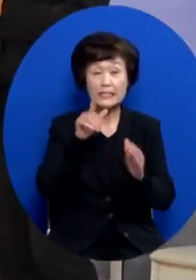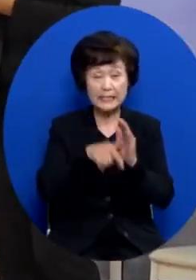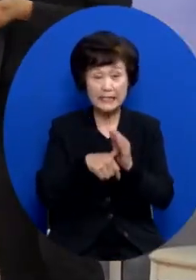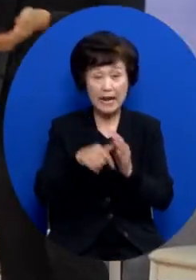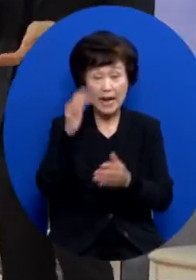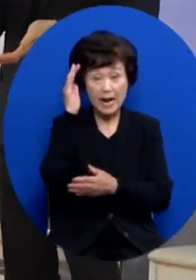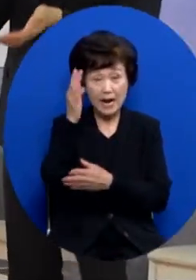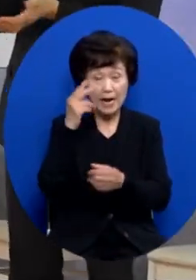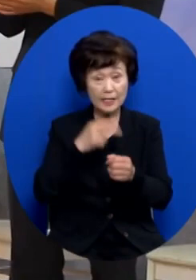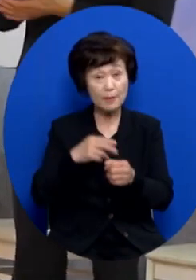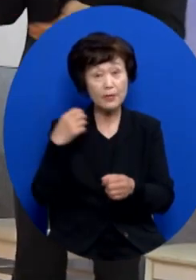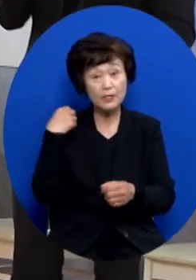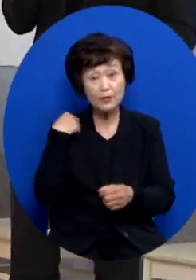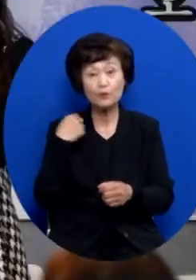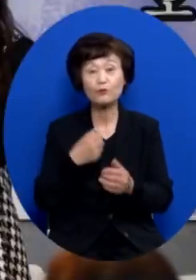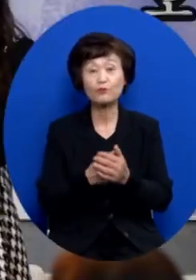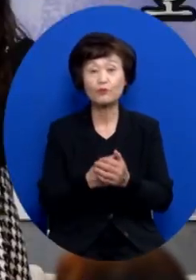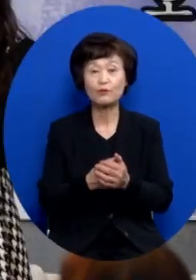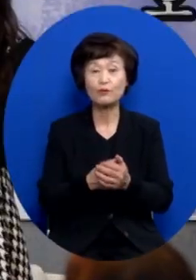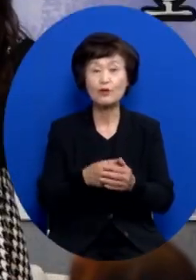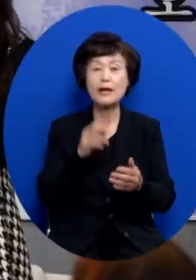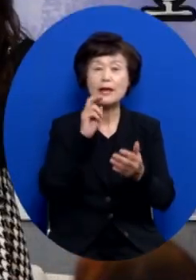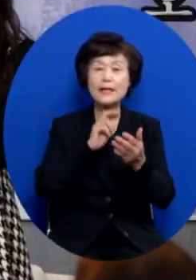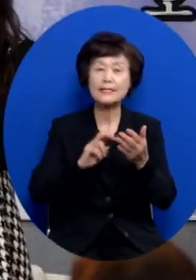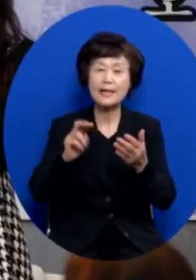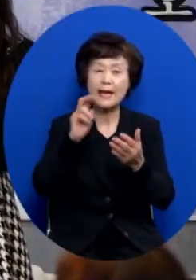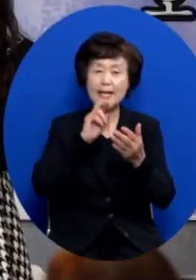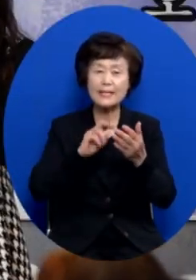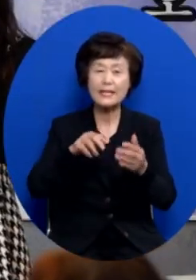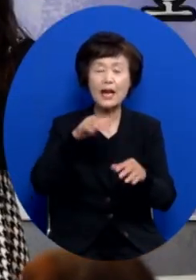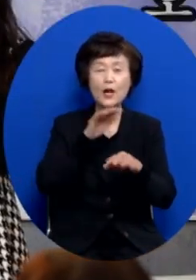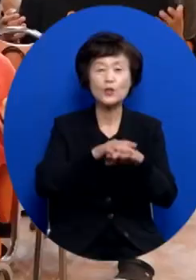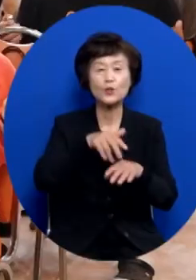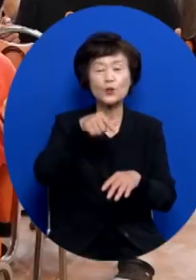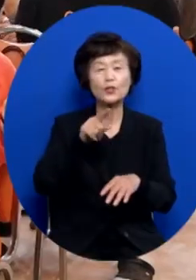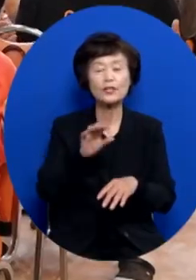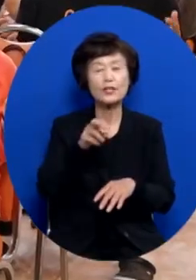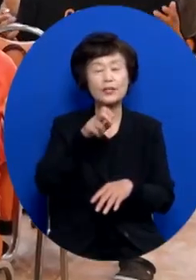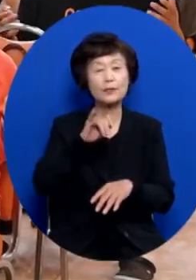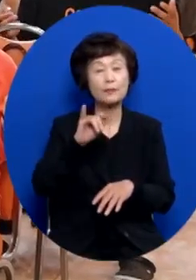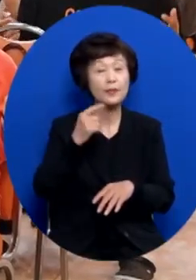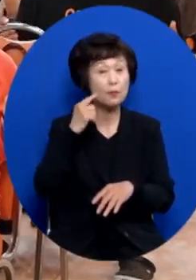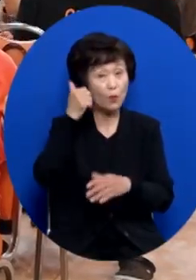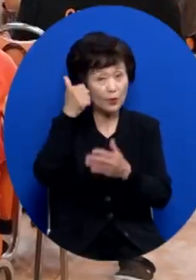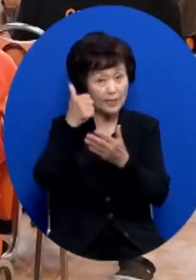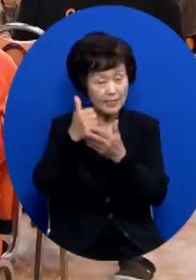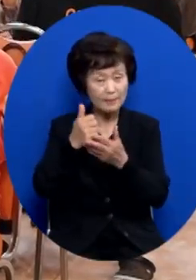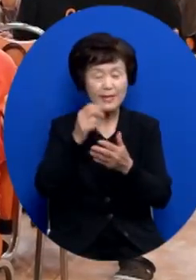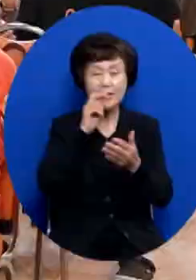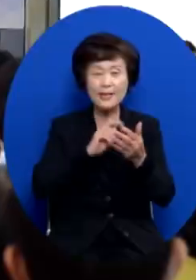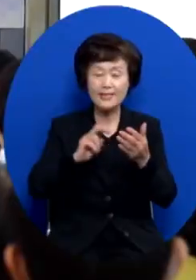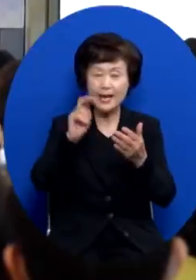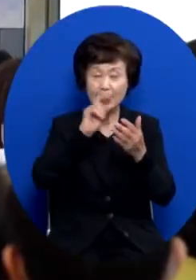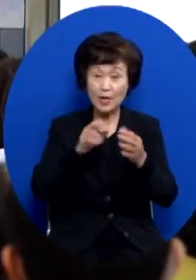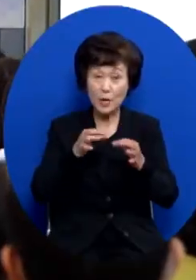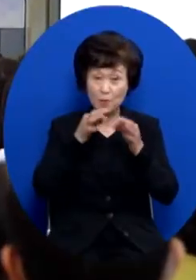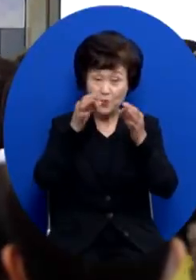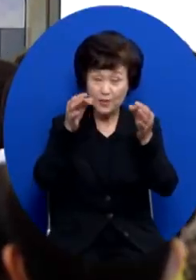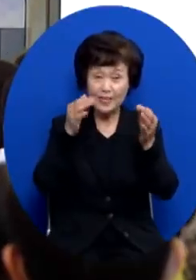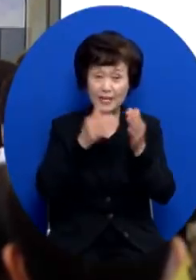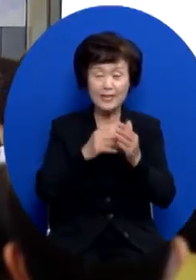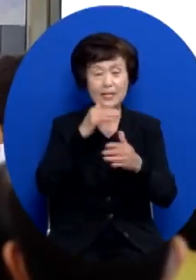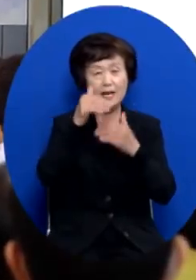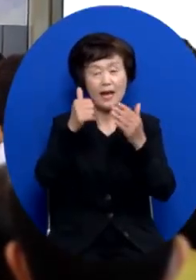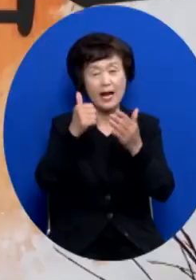한국교회 성도들의 큰 사랑을 받은 찬양, 은혜의 작곡가 송경민 목사가 찬양이 성도들에게 들려지기까지 펼쳐졌던